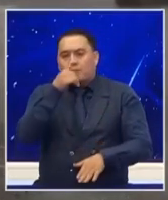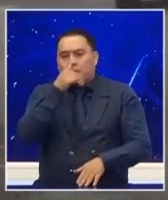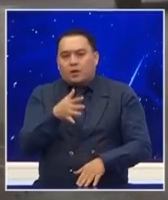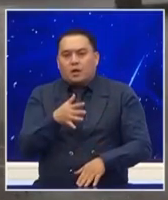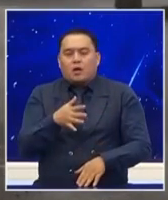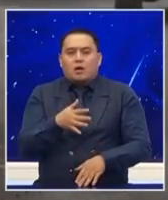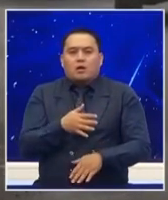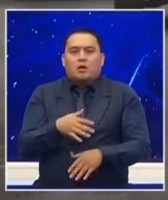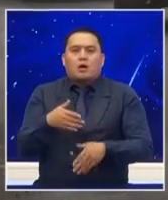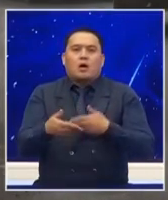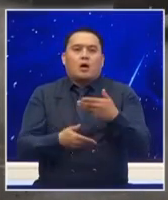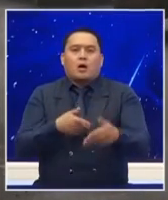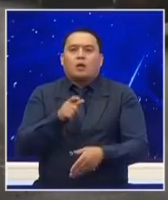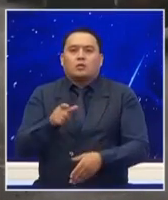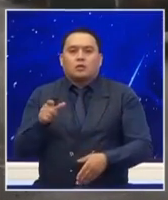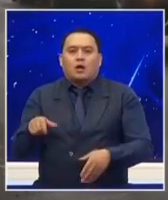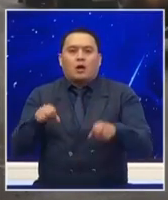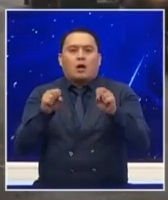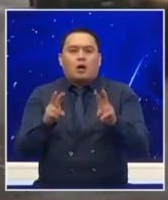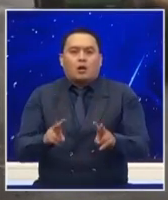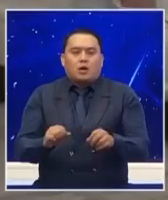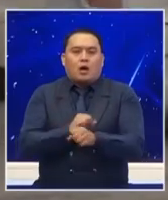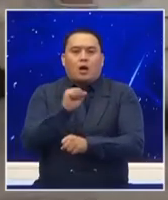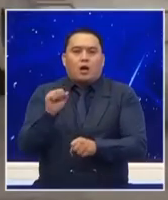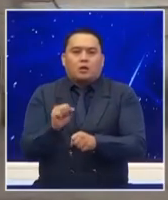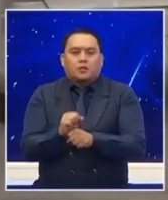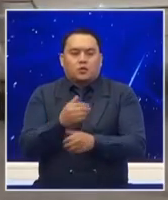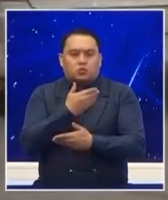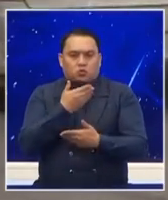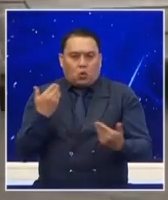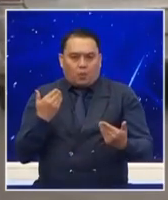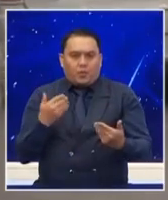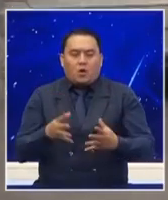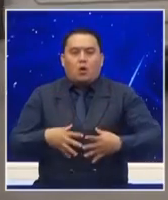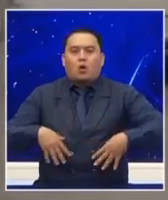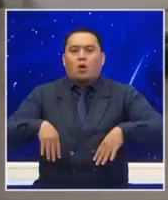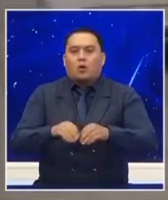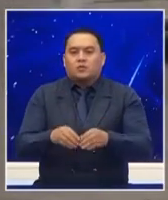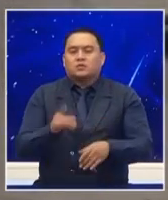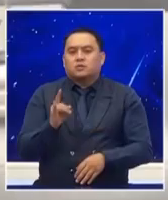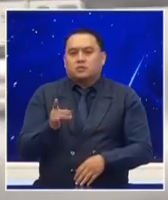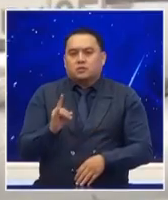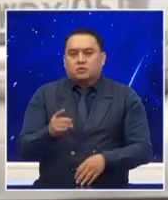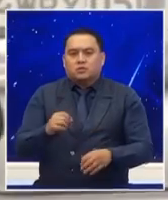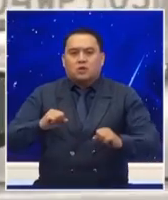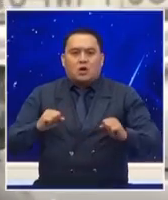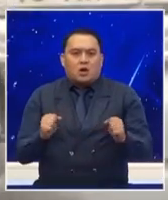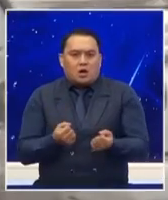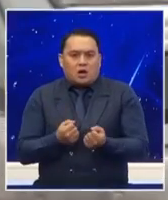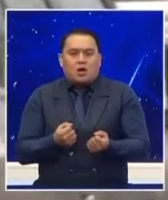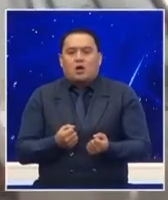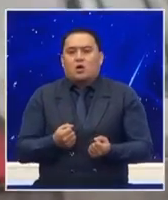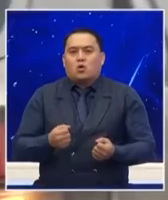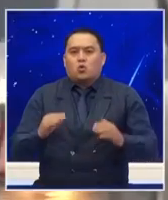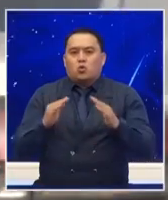неше жүздеген жаяу жүргіншіге арналған арнайы аялдама атымен жоқ. Сондықтан қоғамдық көлік пен таксилер қыстың көзі қырауда